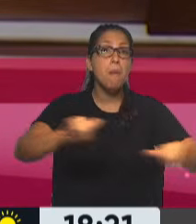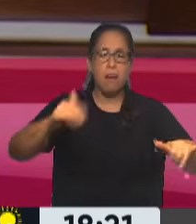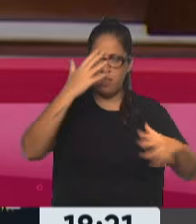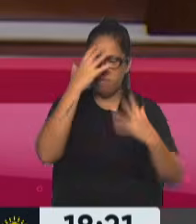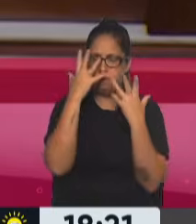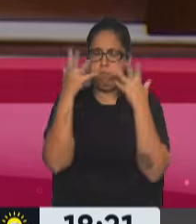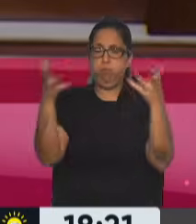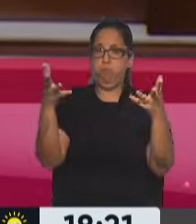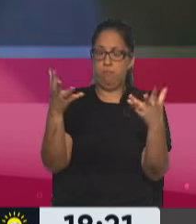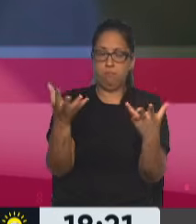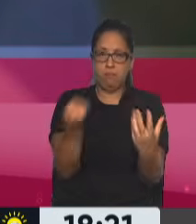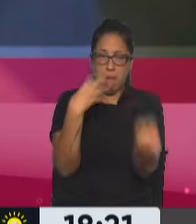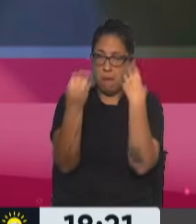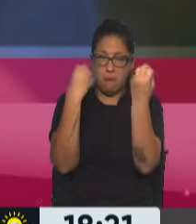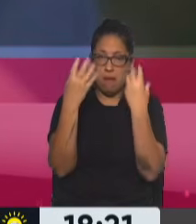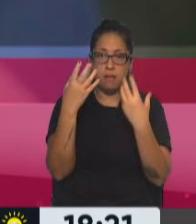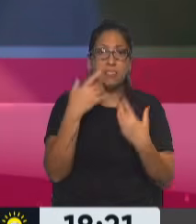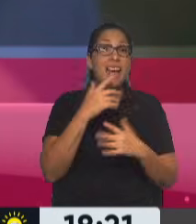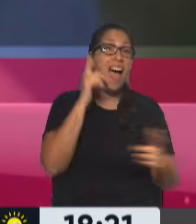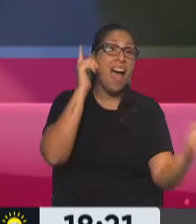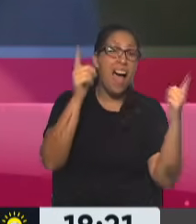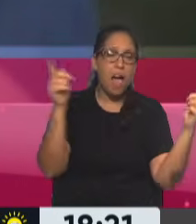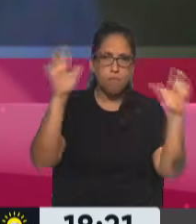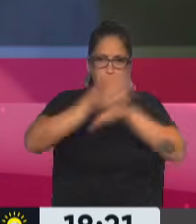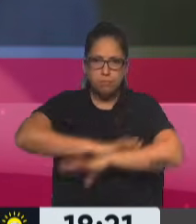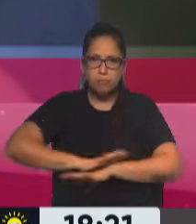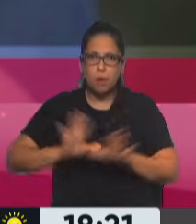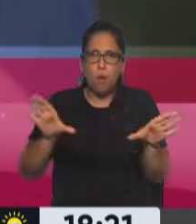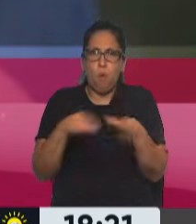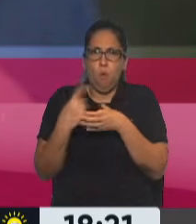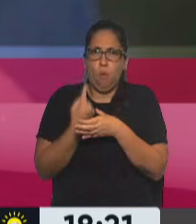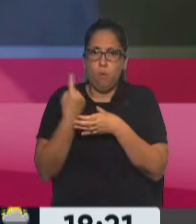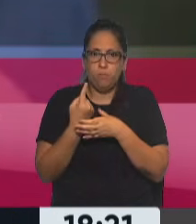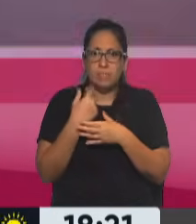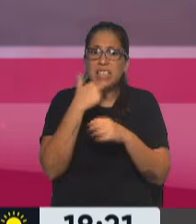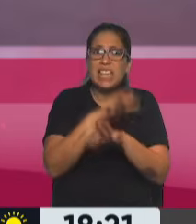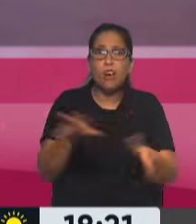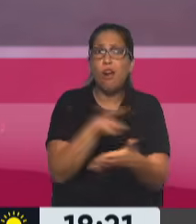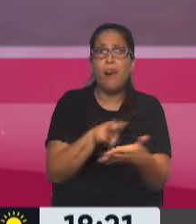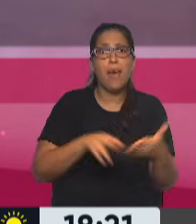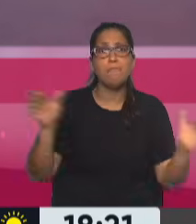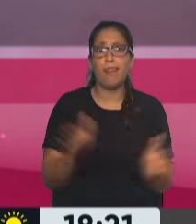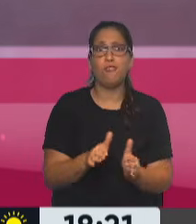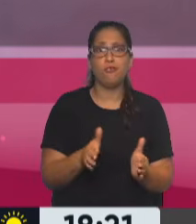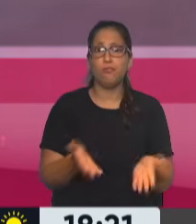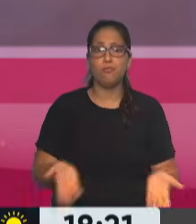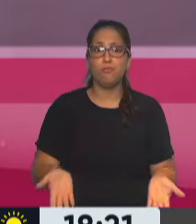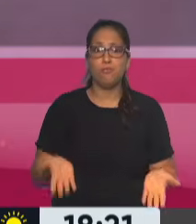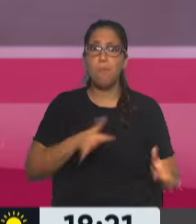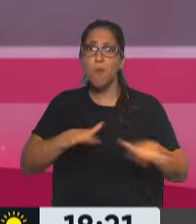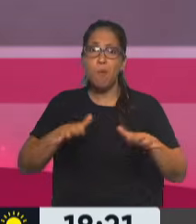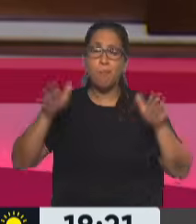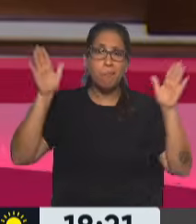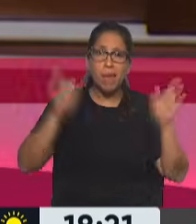de divertir, ils ont enfermé. Le constat est sans appel. Nos enfants lisent moins, bougent moins, dorment